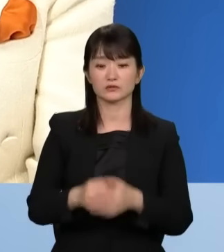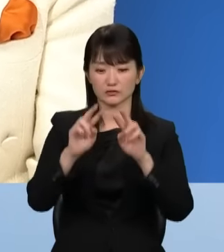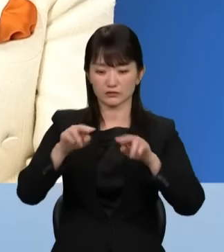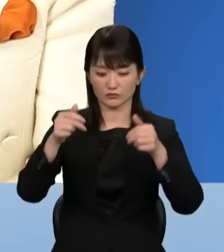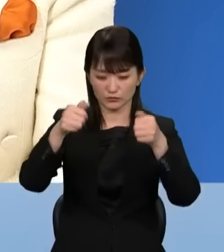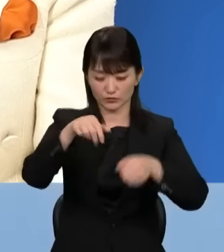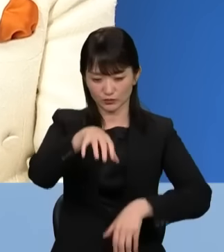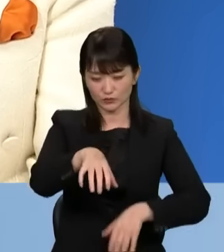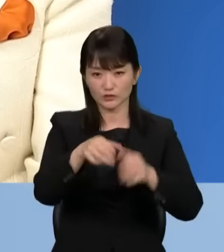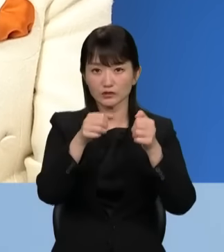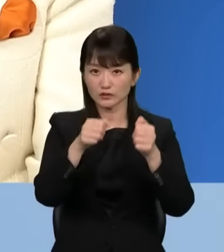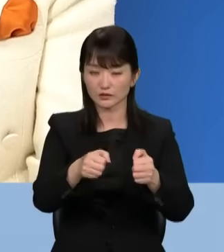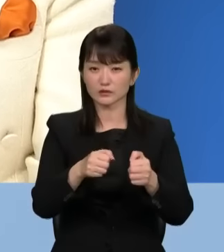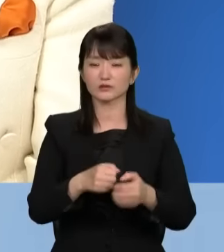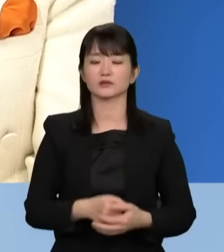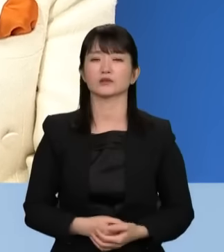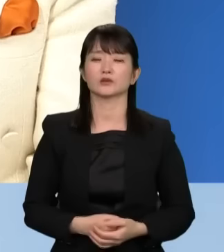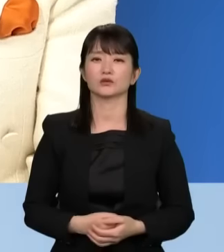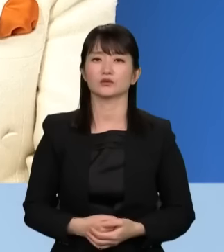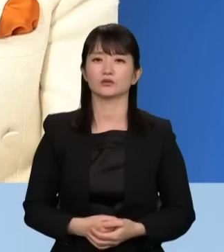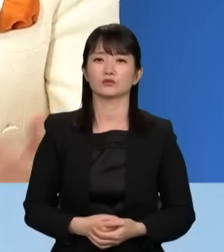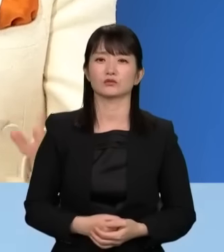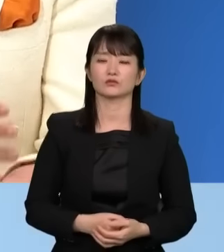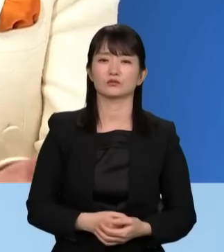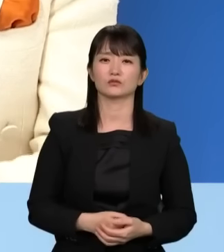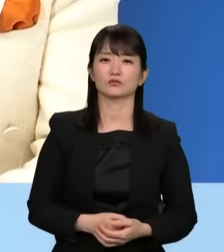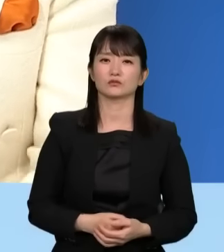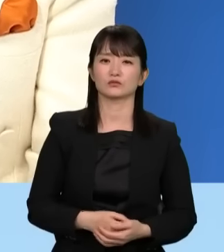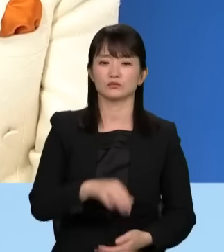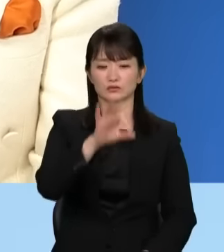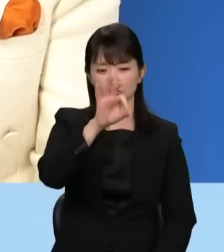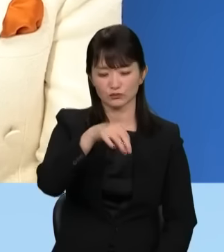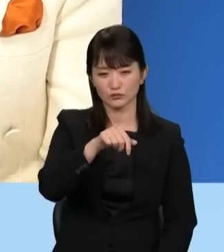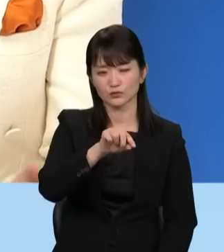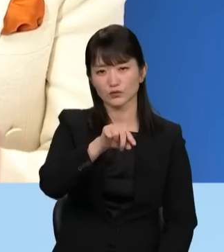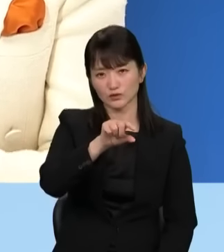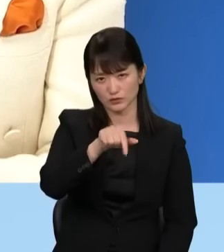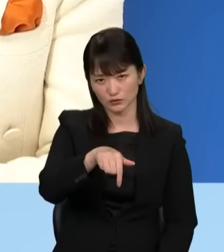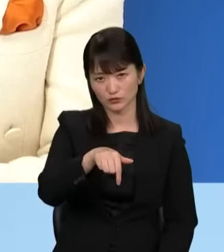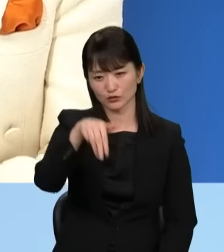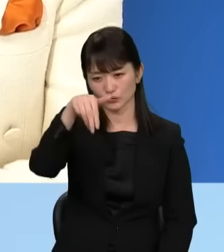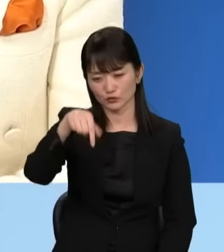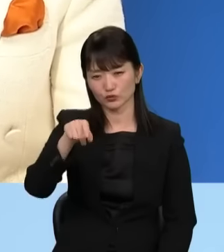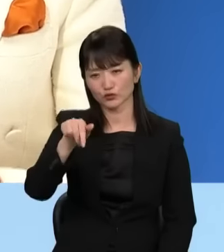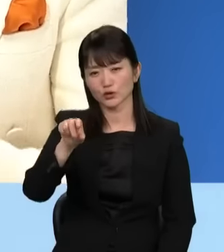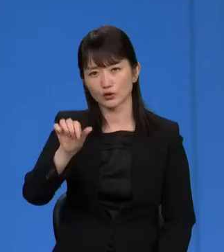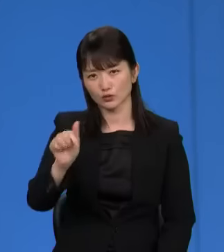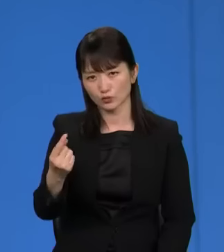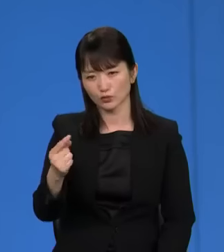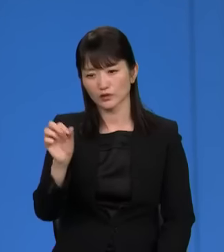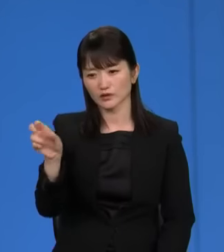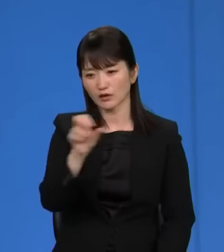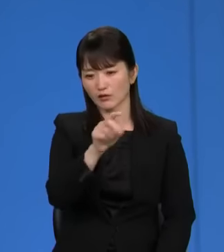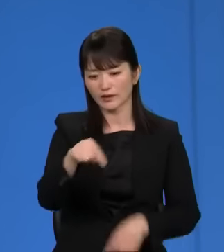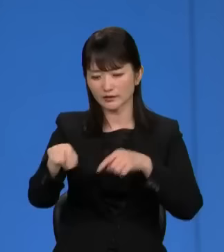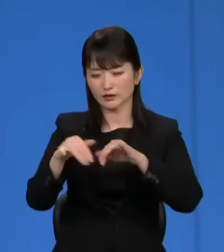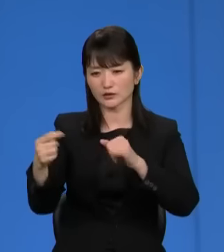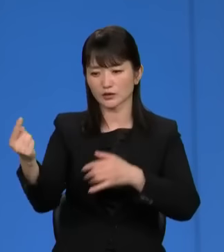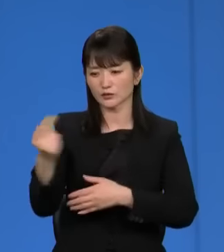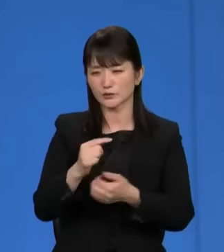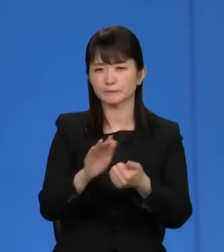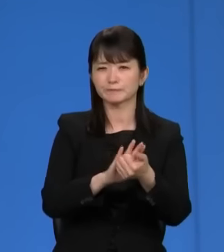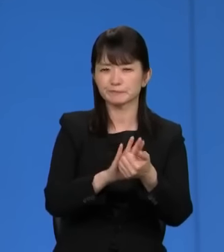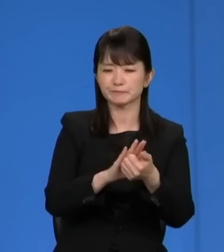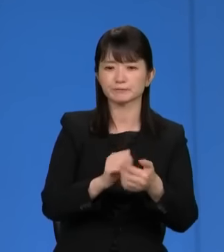의장이나 추용호 원내 대표나 또 오세훈 시장처럼 여야의 정치네 님들이 조문을 직접 오셨었습니다